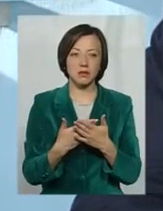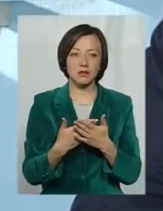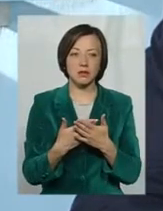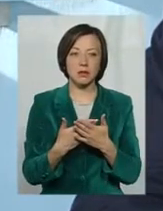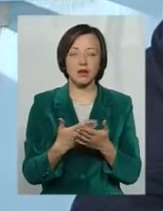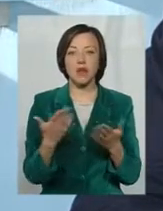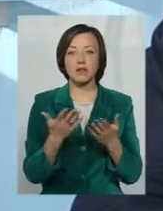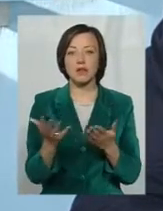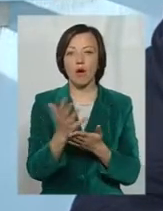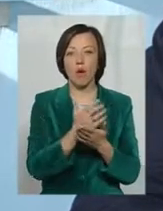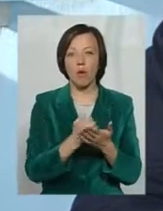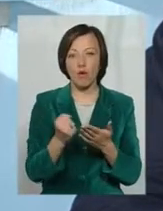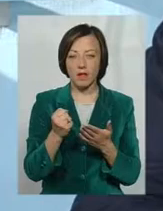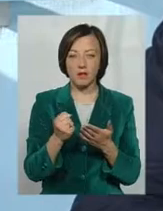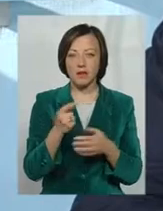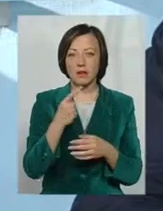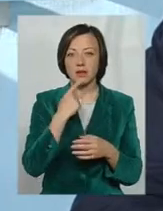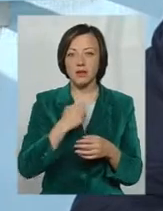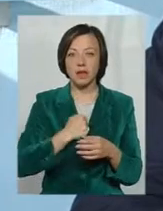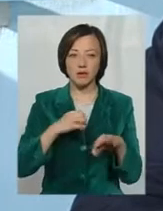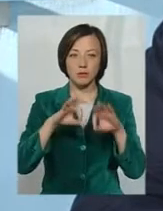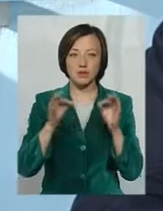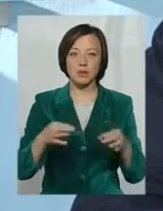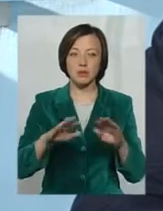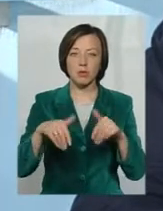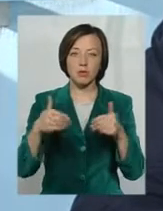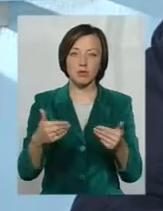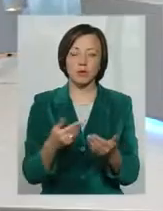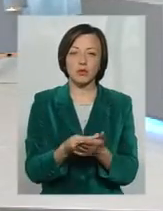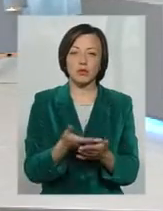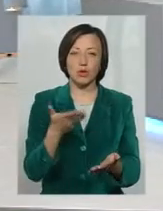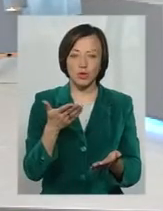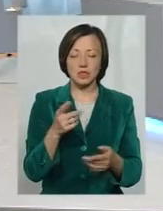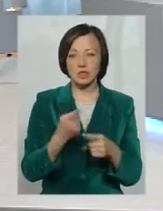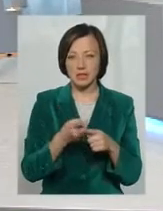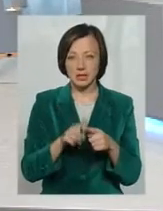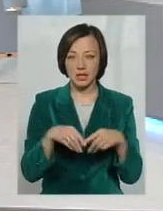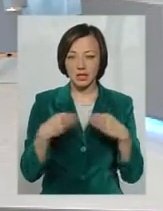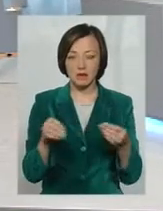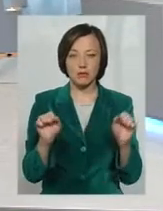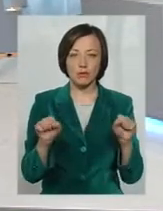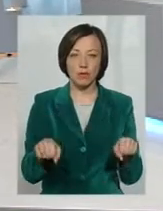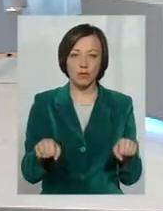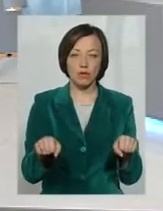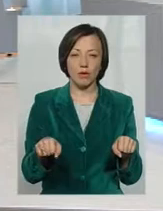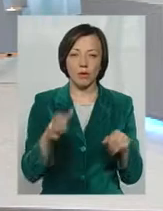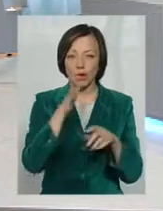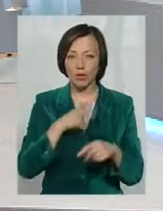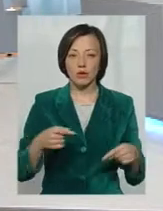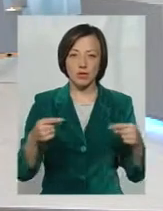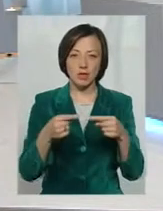якийсь колекціонер радянського мистецтва запропонує за нього вищу ціну, і це дасть змогу